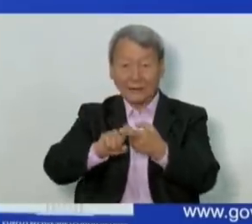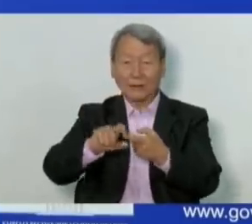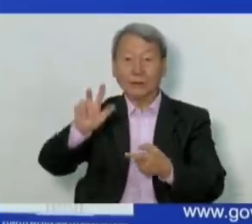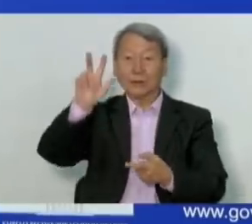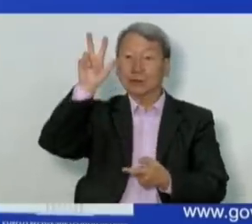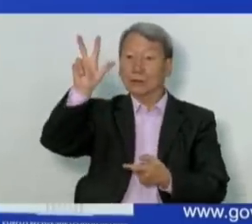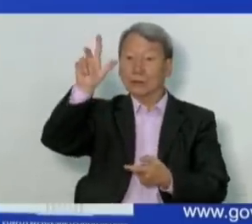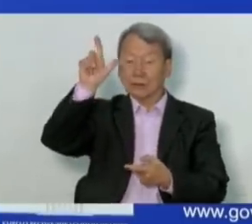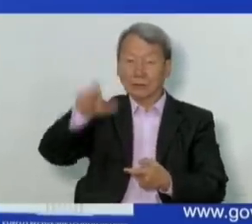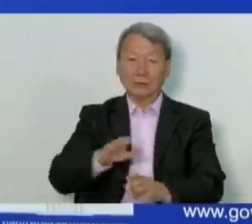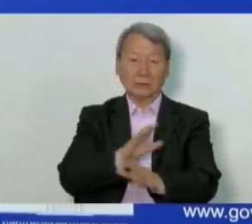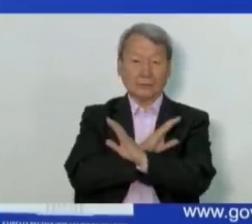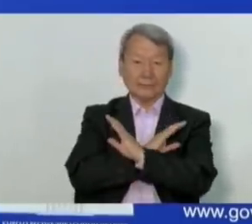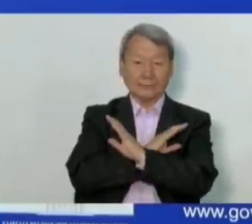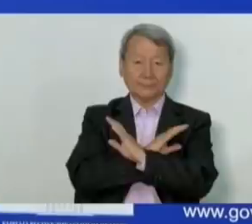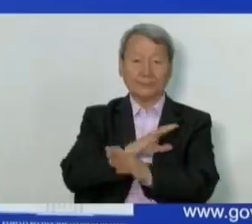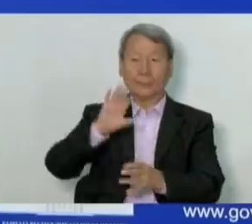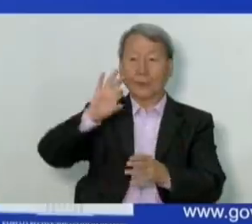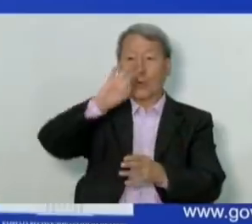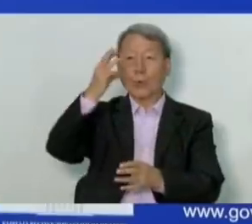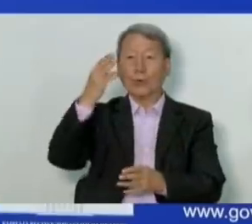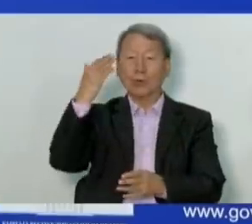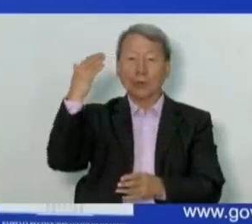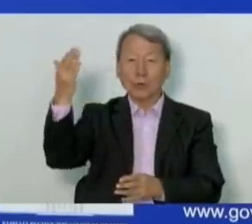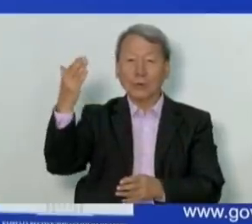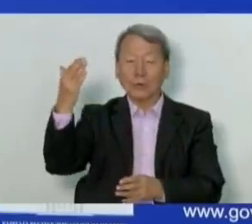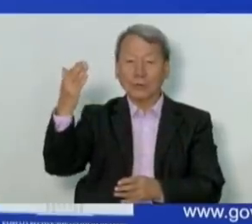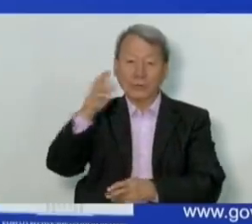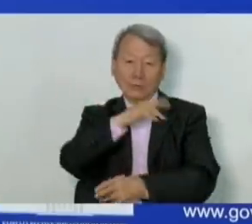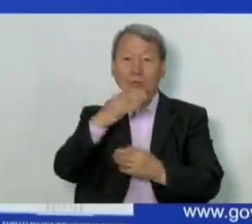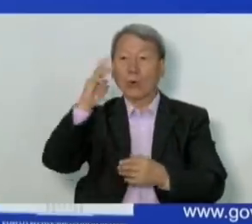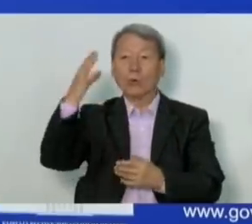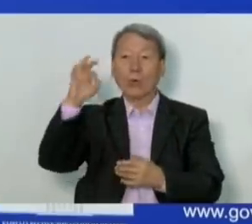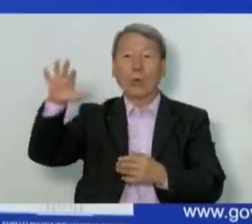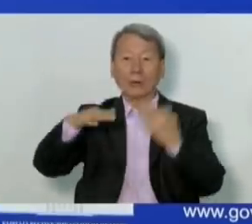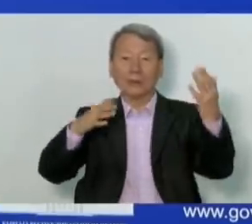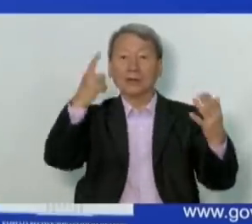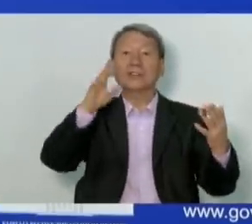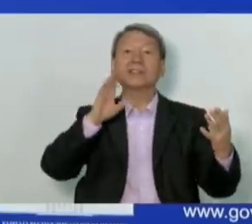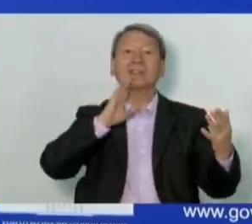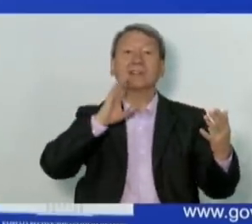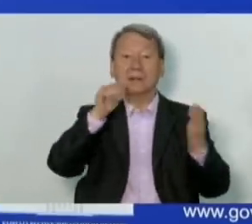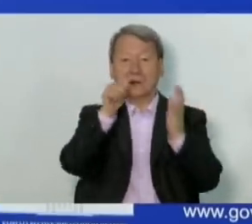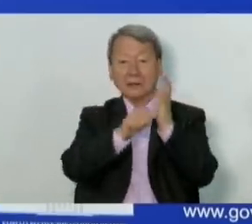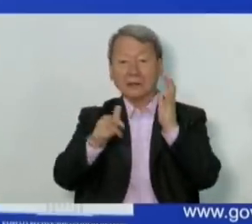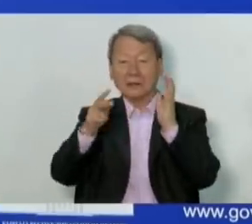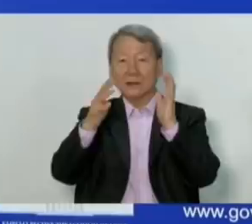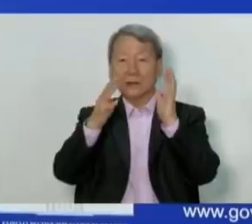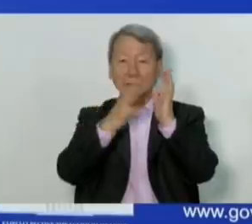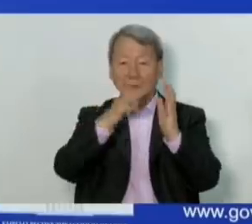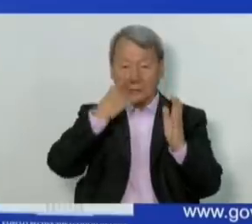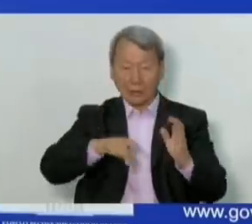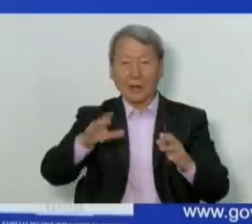3 бейтап қазау олды. Ош областы аралық орқанасынан 1, аял киші 69 жылты ұлған,